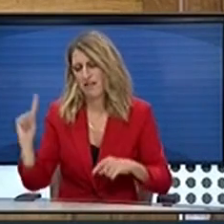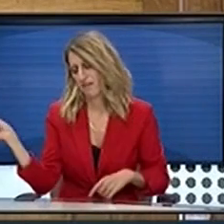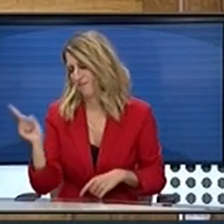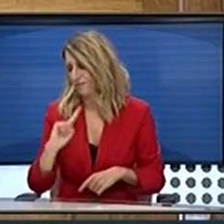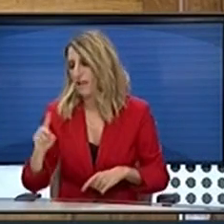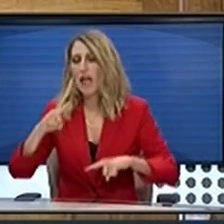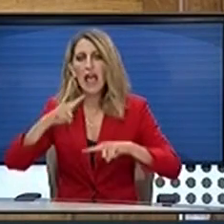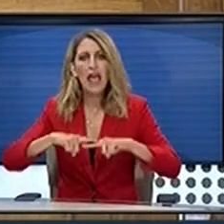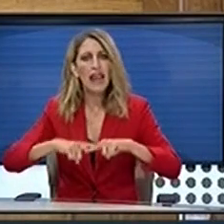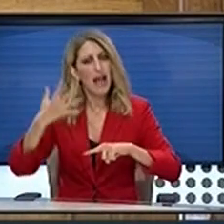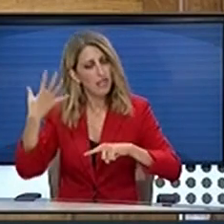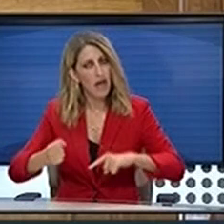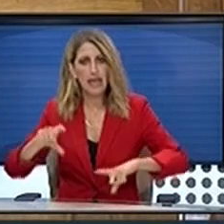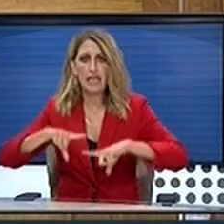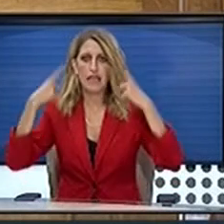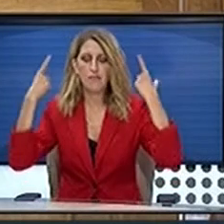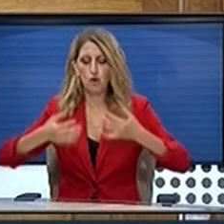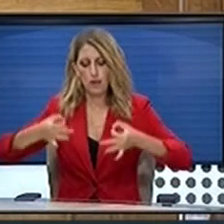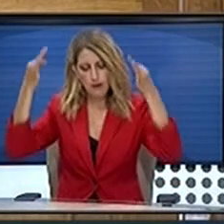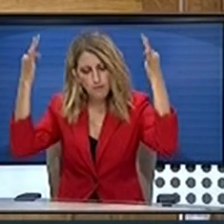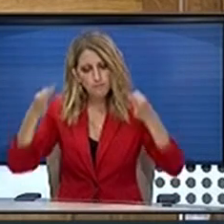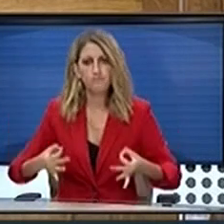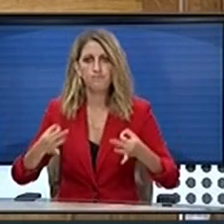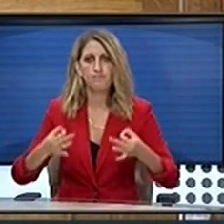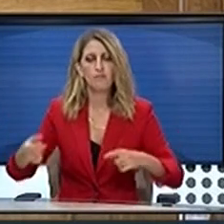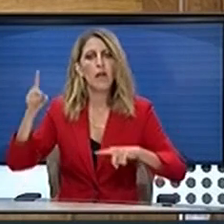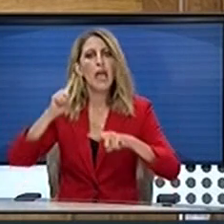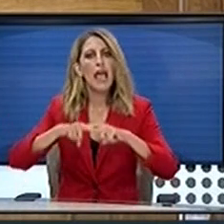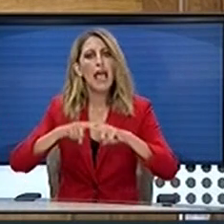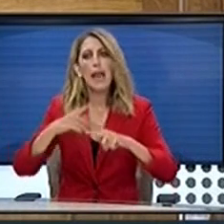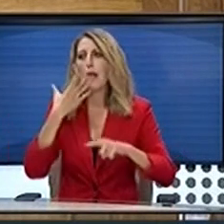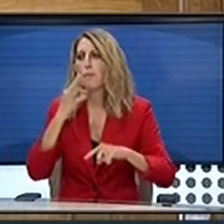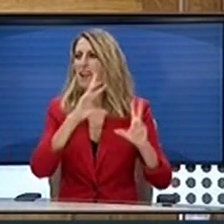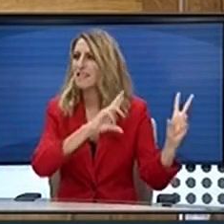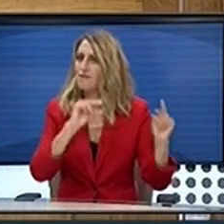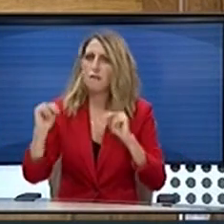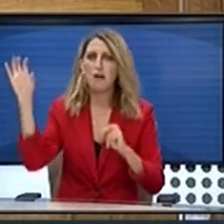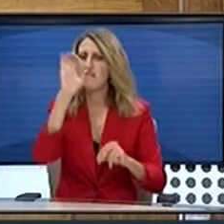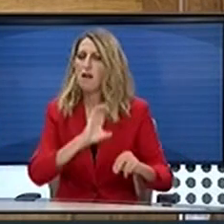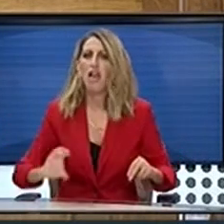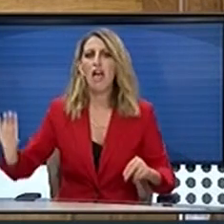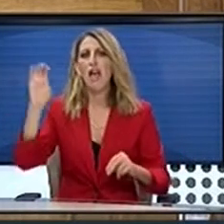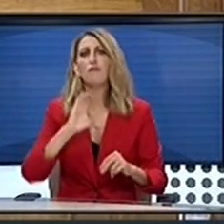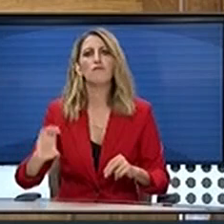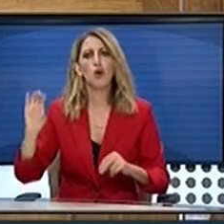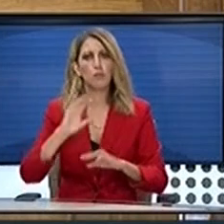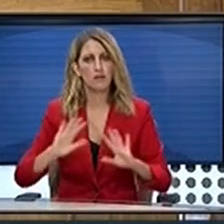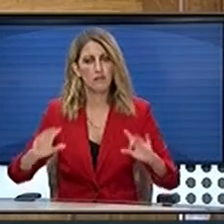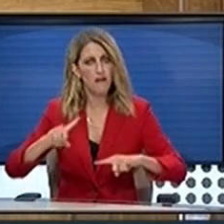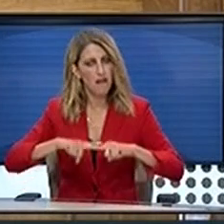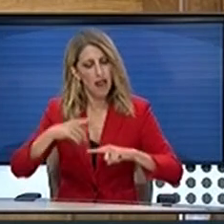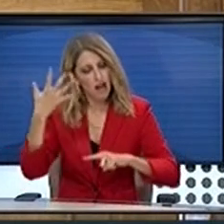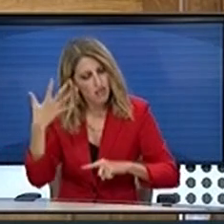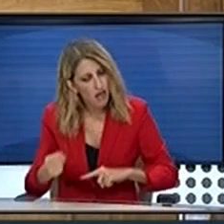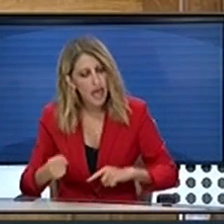ευρωπαϊκή δημοκρατία. Και επειδή ακριβώς είναι δημοκρατία, έχει τη δύναμη να